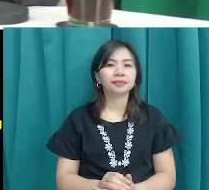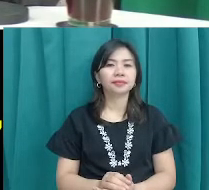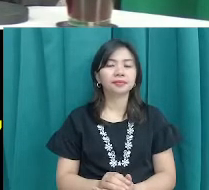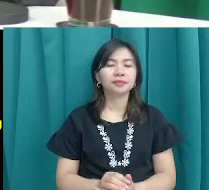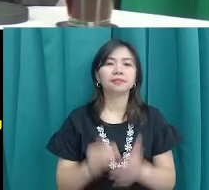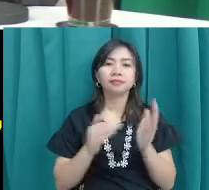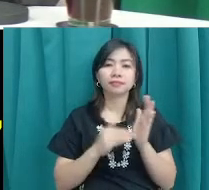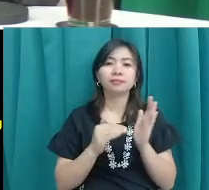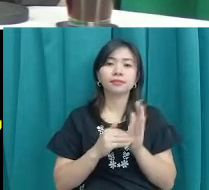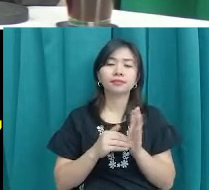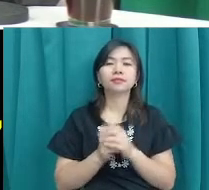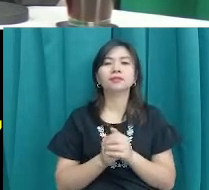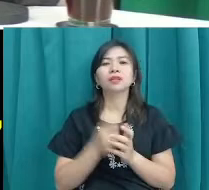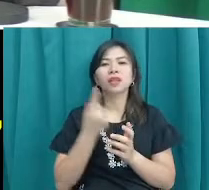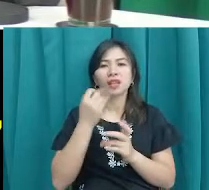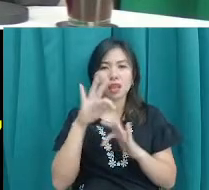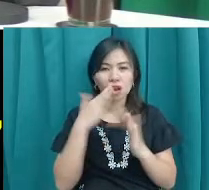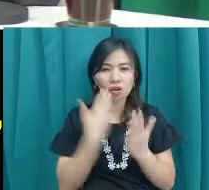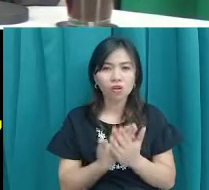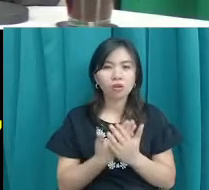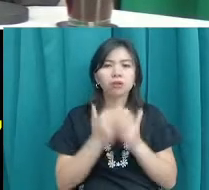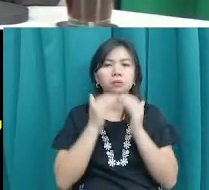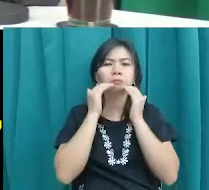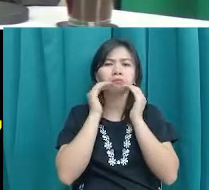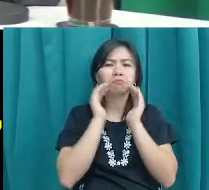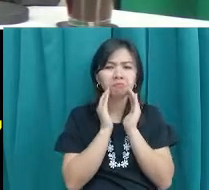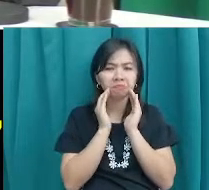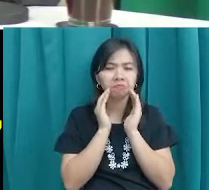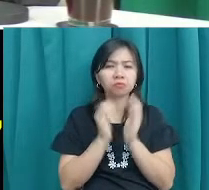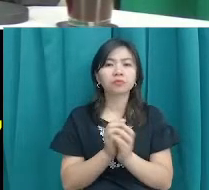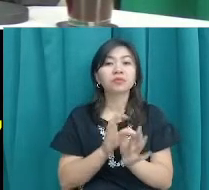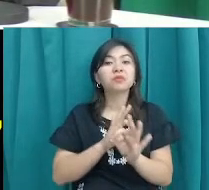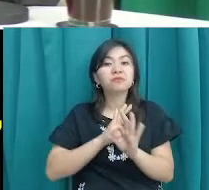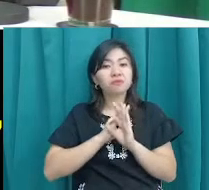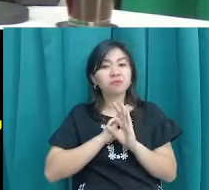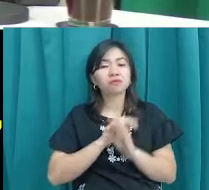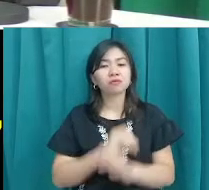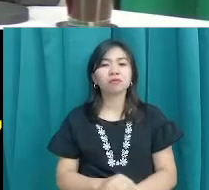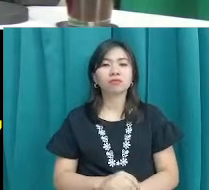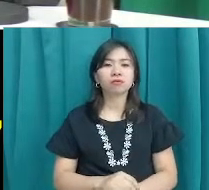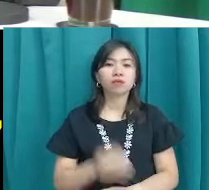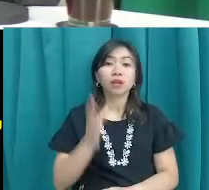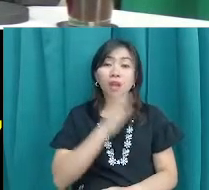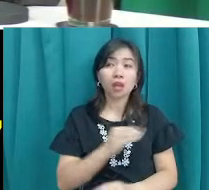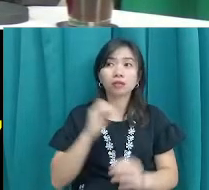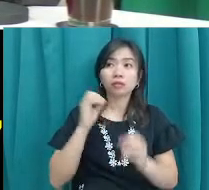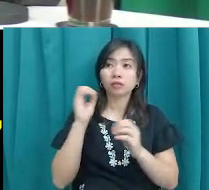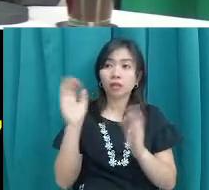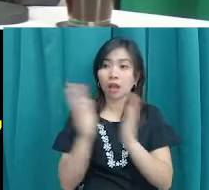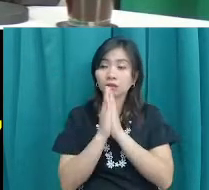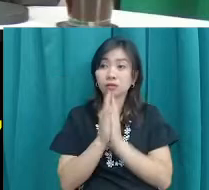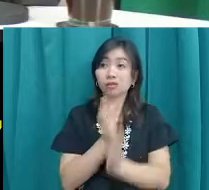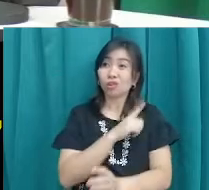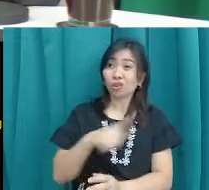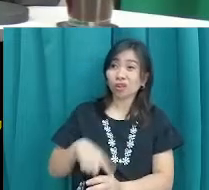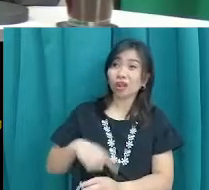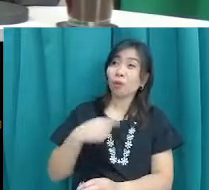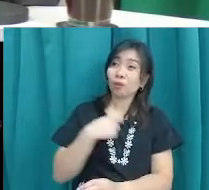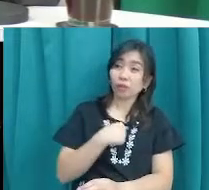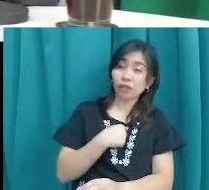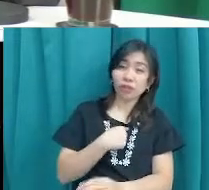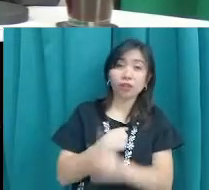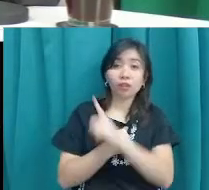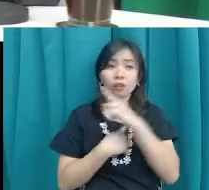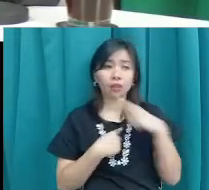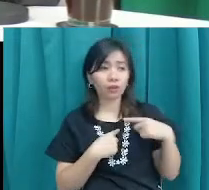they were exceeding sorrowful. Oh, Lord, is it I? Lahat sila nagtanong ko na, Lord, ako po ba? Lord, and they